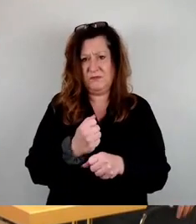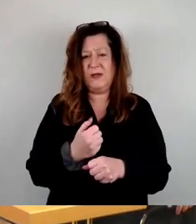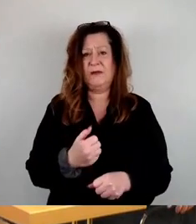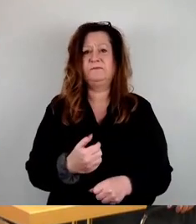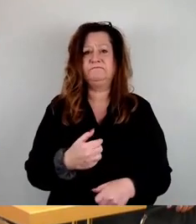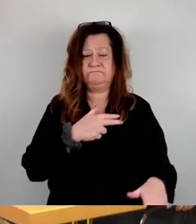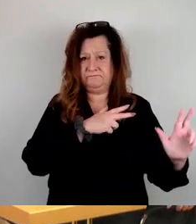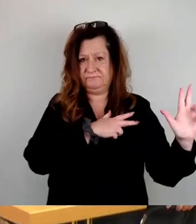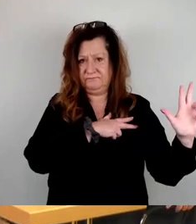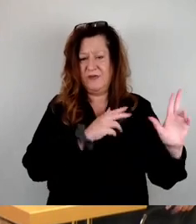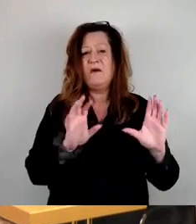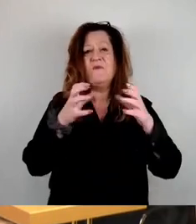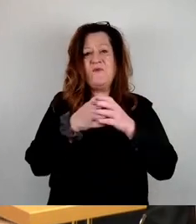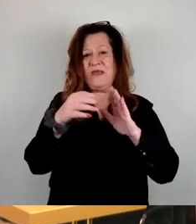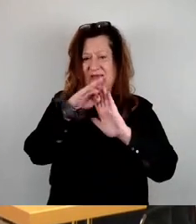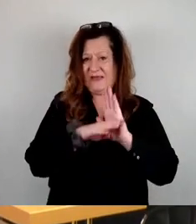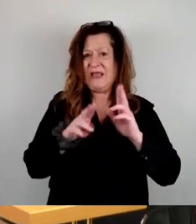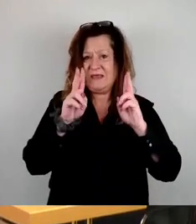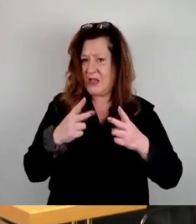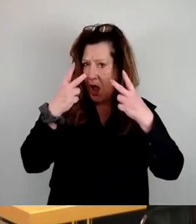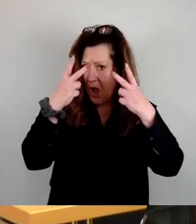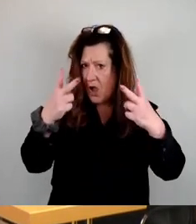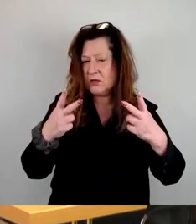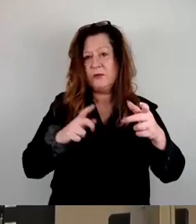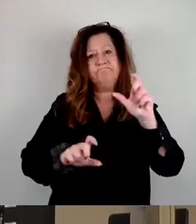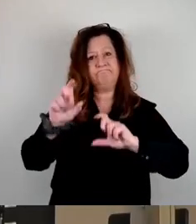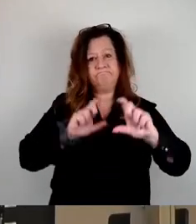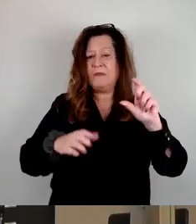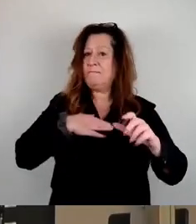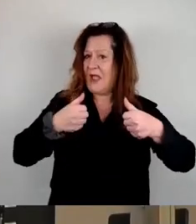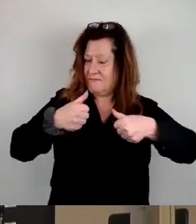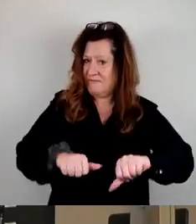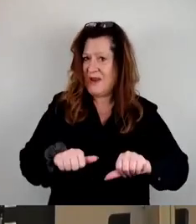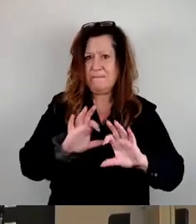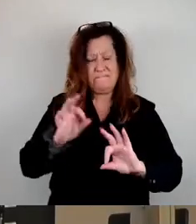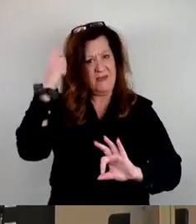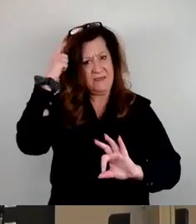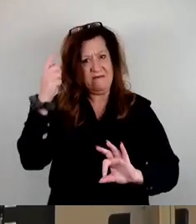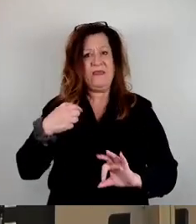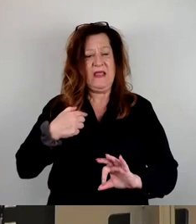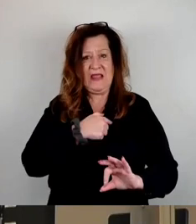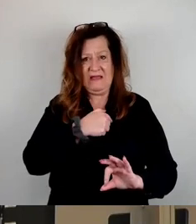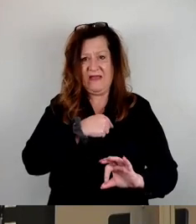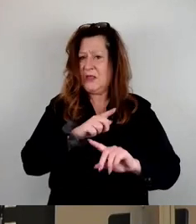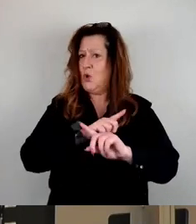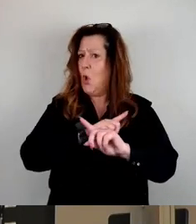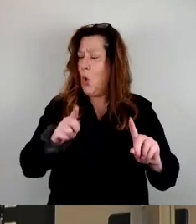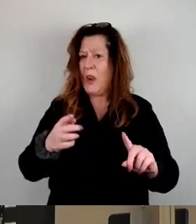Verfassung, Gesetz und Recht zu achten und zu verteidigen, meine Pflichten nach bestem Wissen und Gewissen uneigennützig und